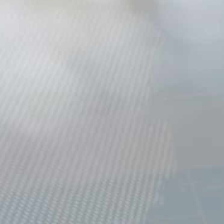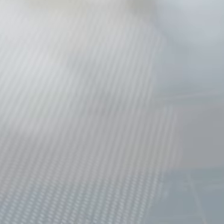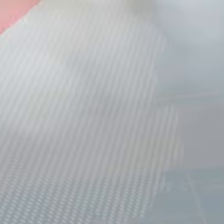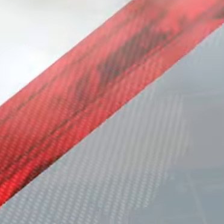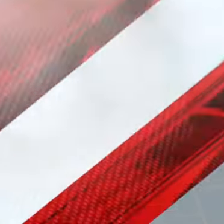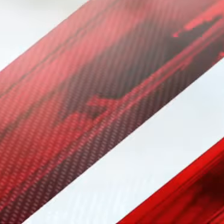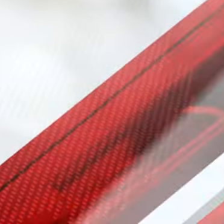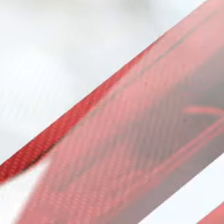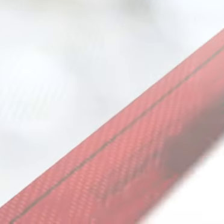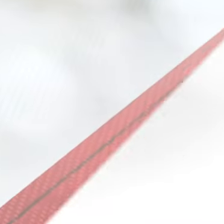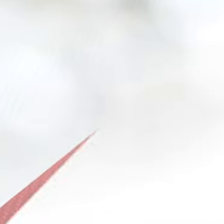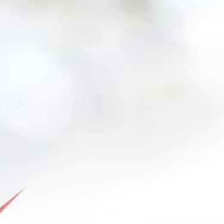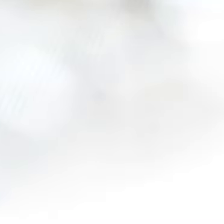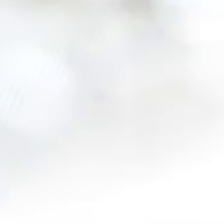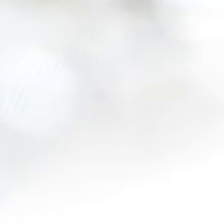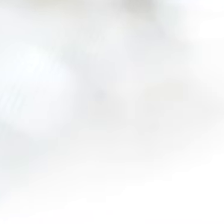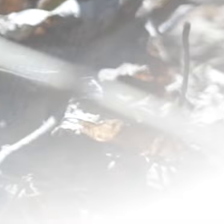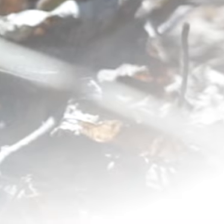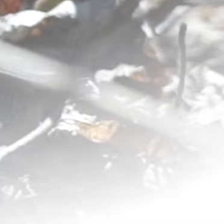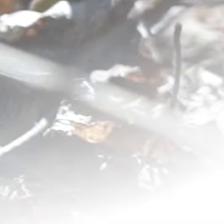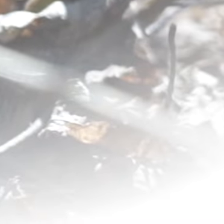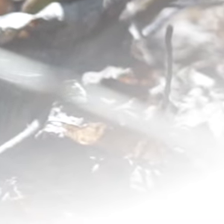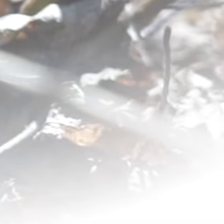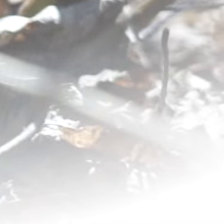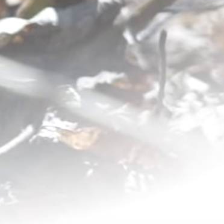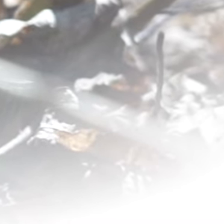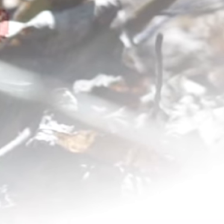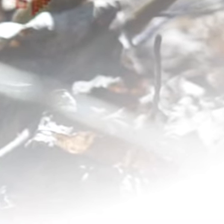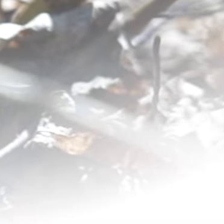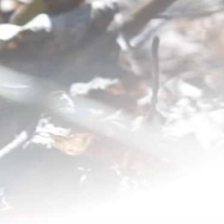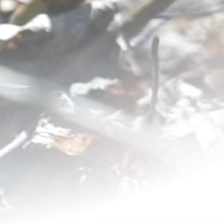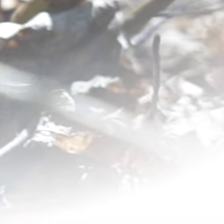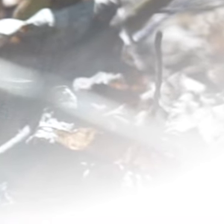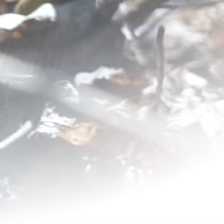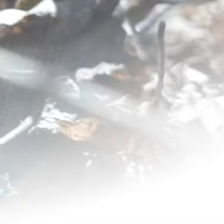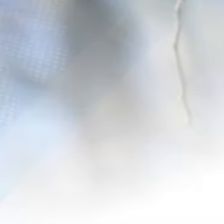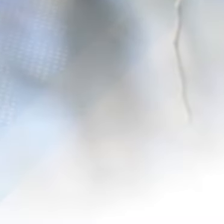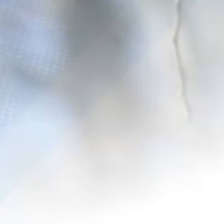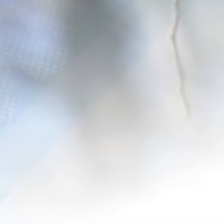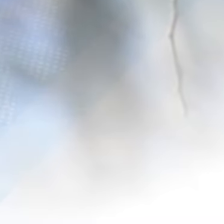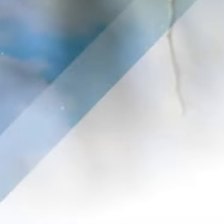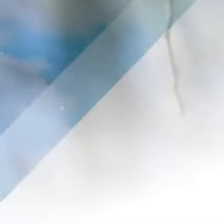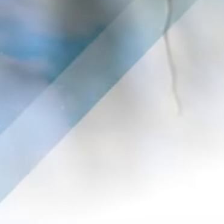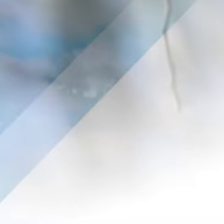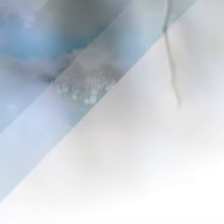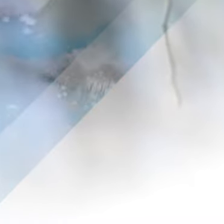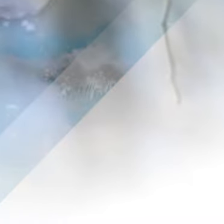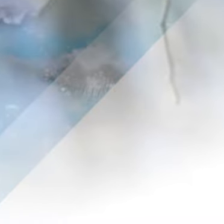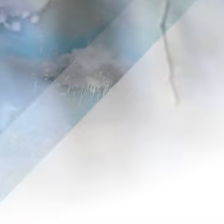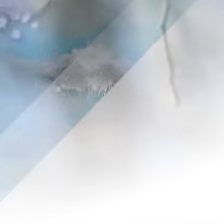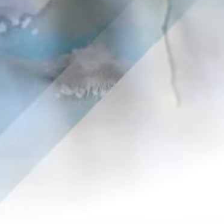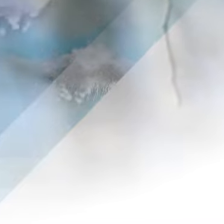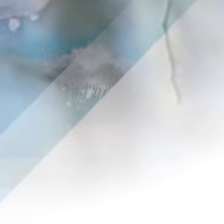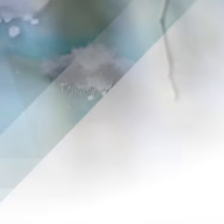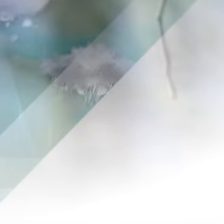20:04. Светлавы дзень у параўнанні з аўторкам павялічыцца на 4 хвіліны і складзе 13 гадзін